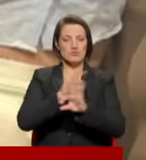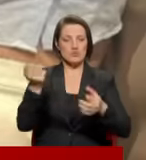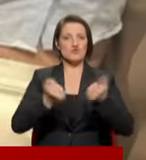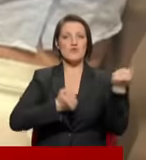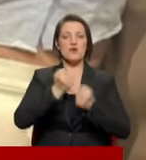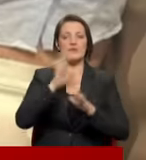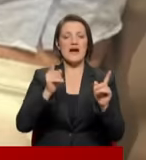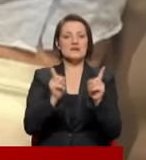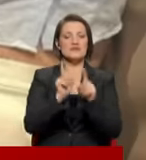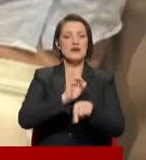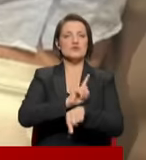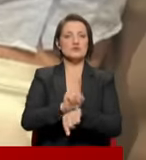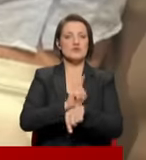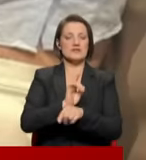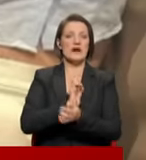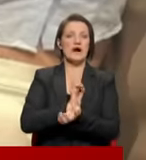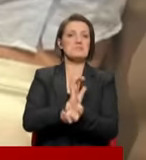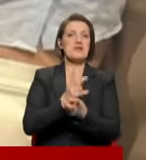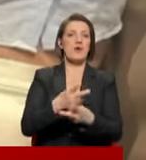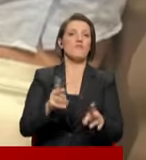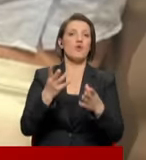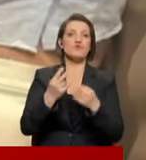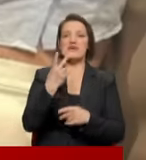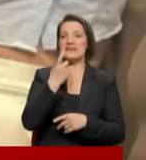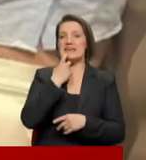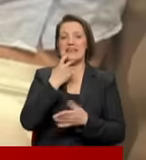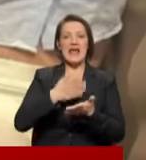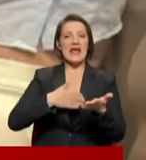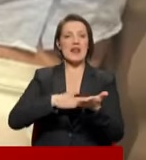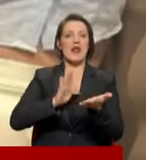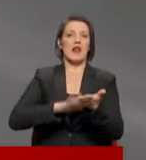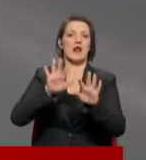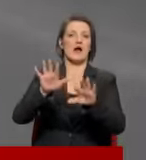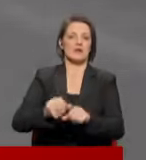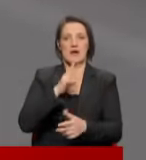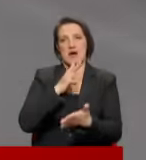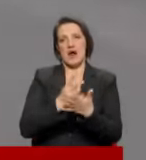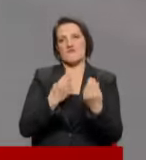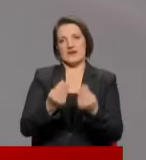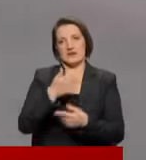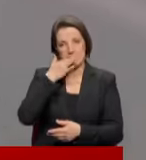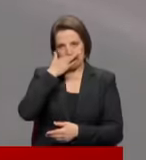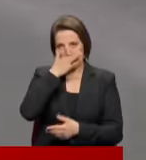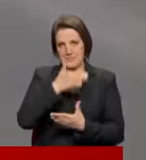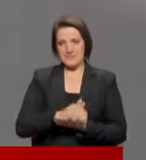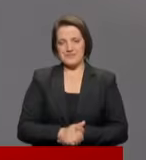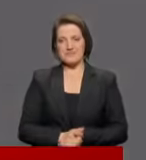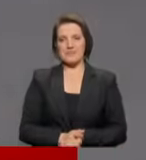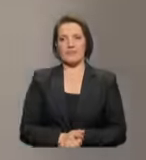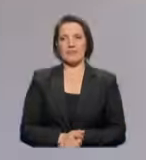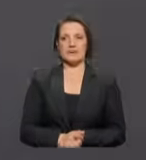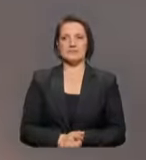sürücü daha kısa sürede cezaevinden çıkacak. 2 yılda ehliyetine el konulmasına karar verildi.